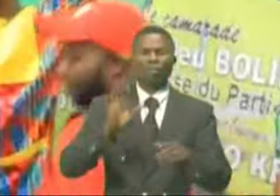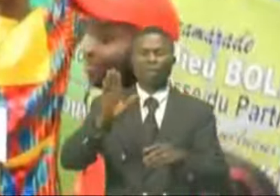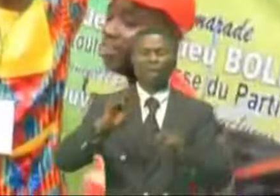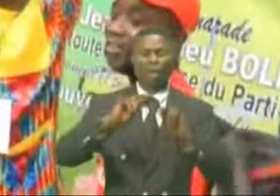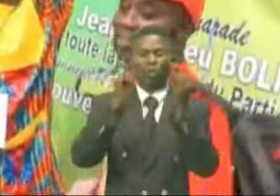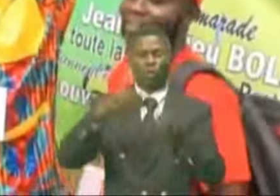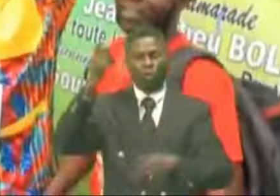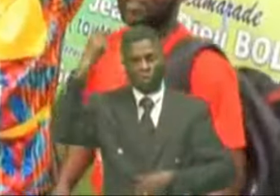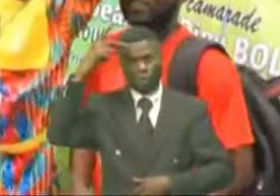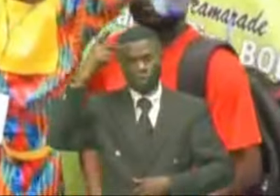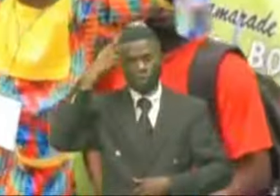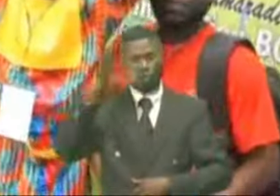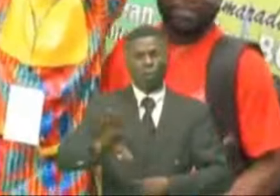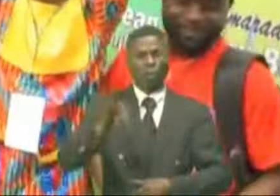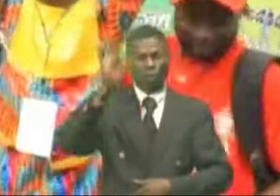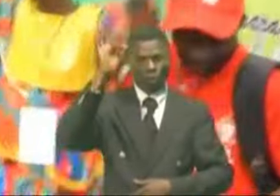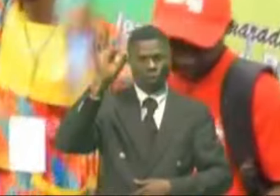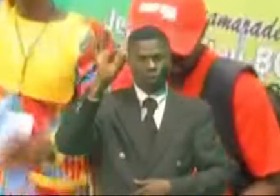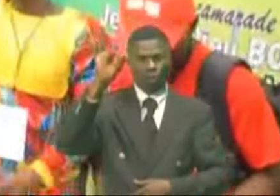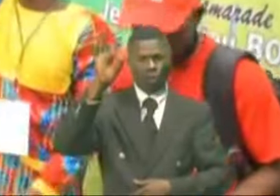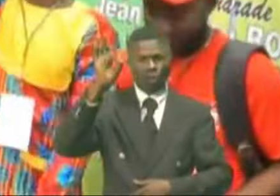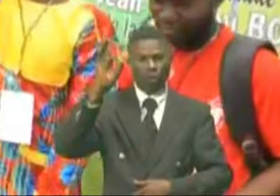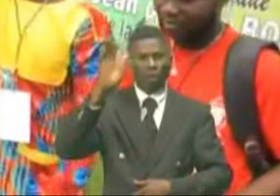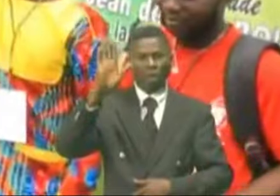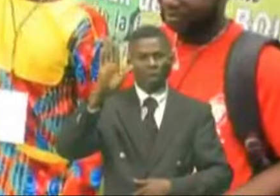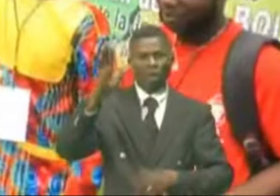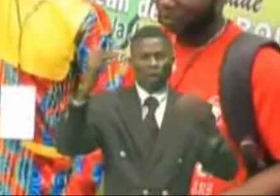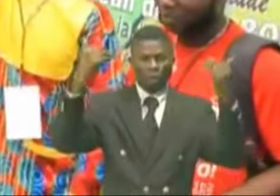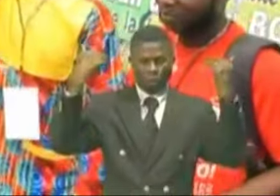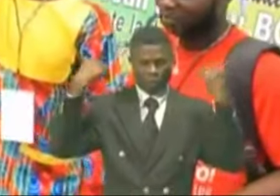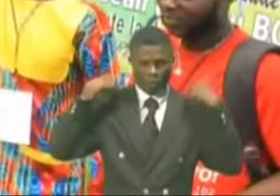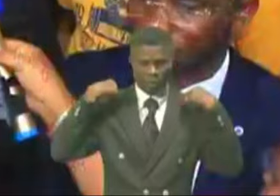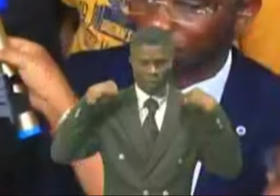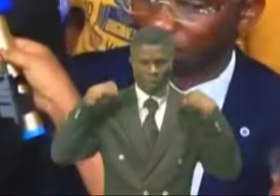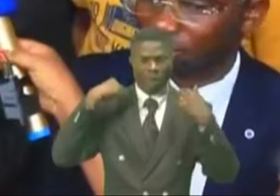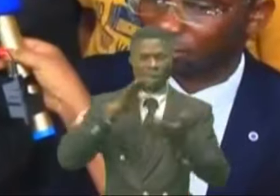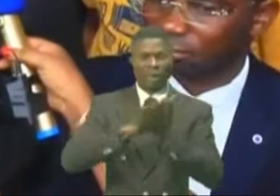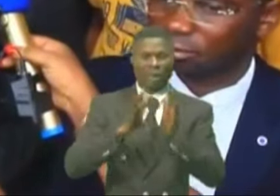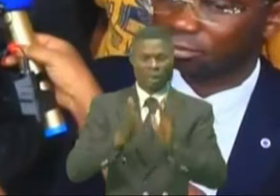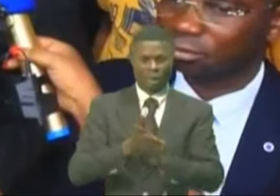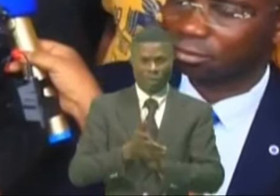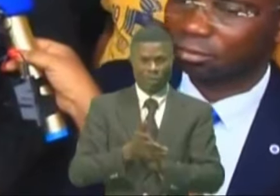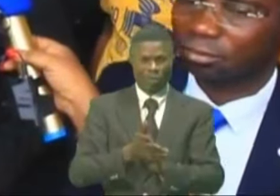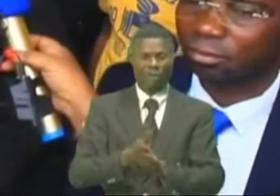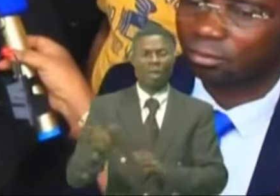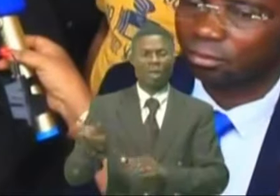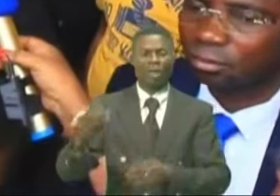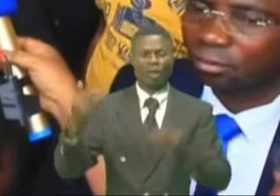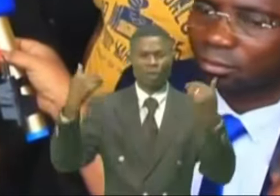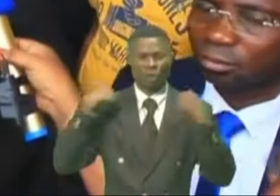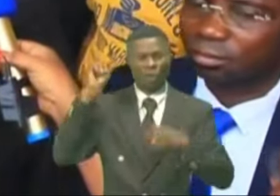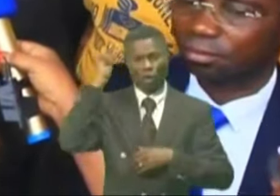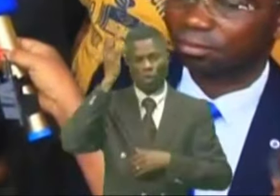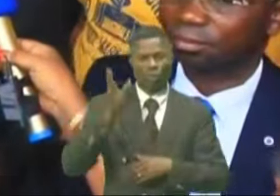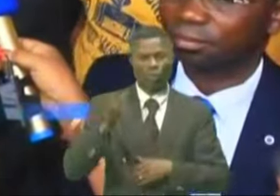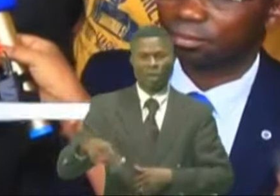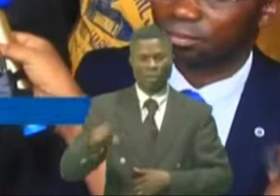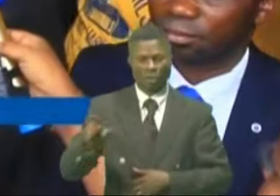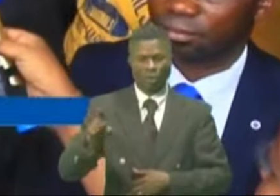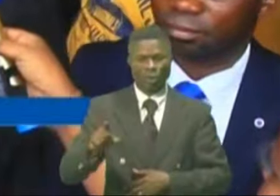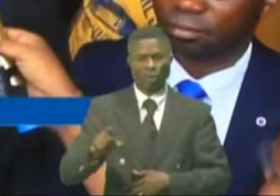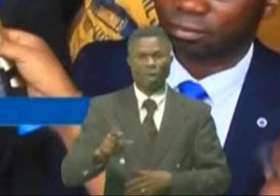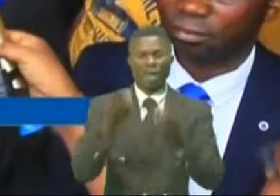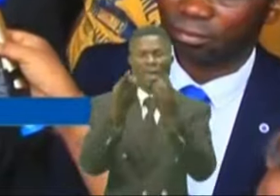parti pour les choix portés sur leur personne pour présider aux destinées de cette province. Aujourd'hui, c'est une délivrance